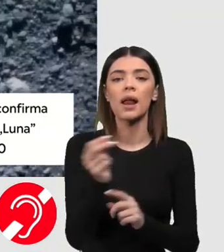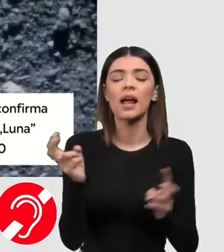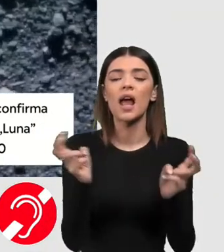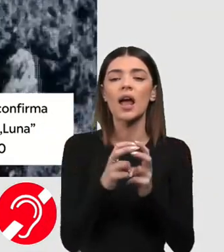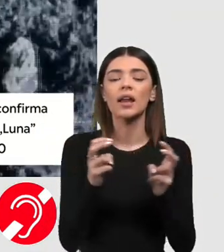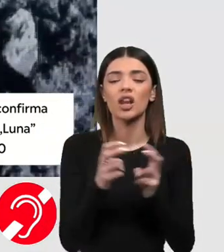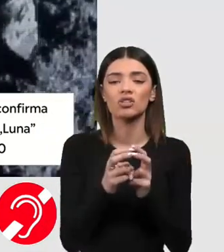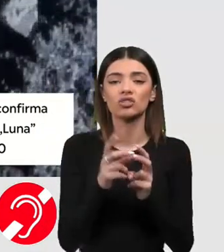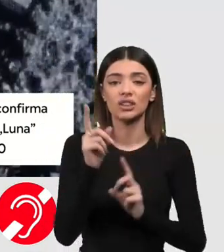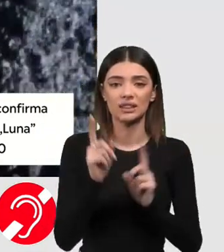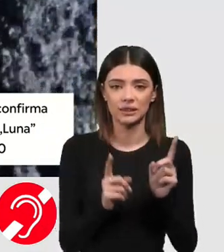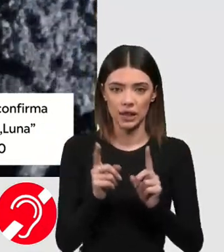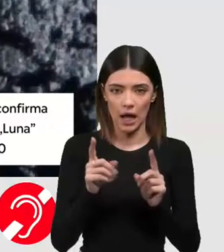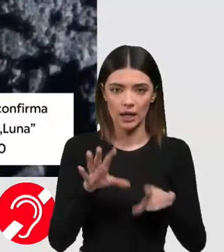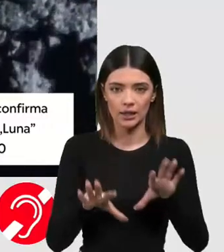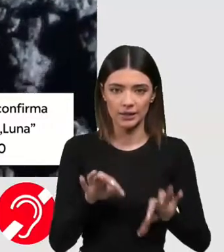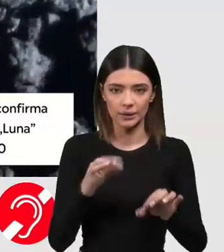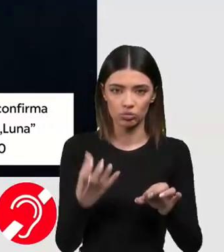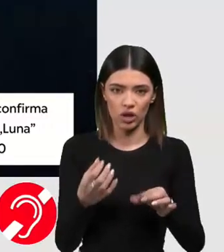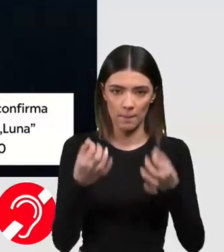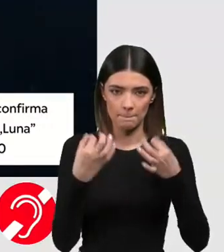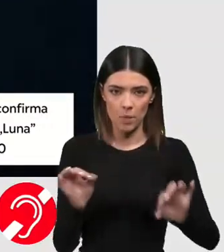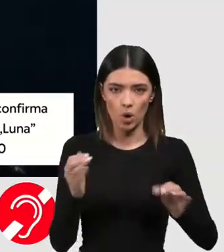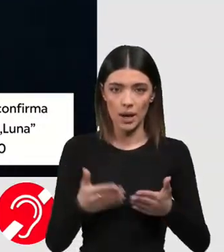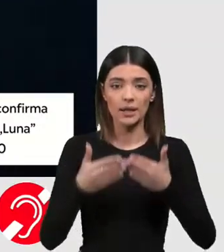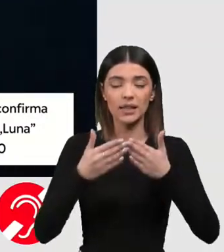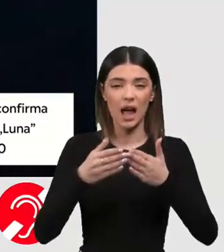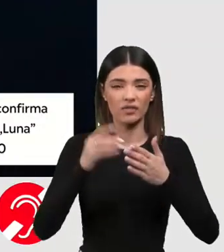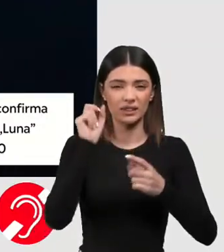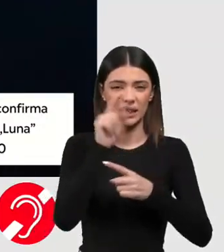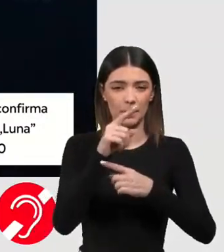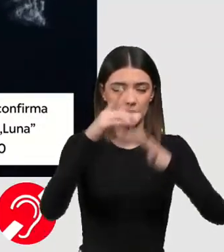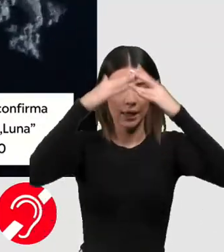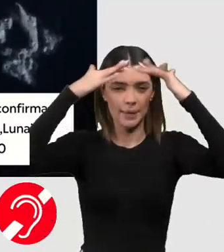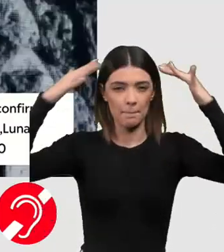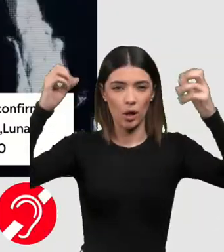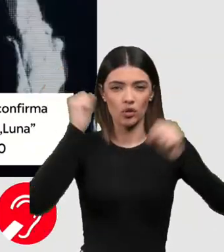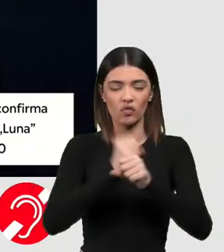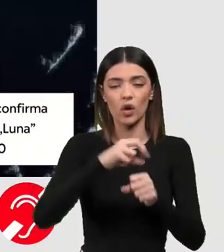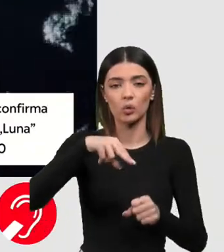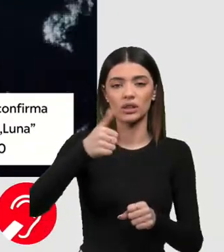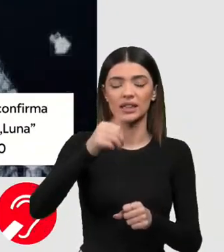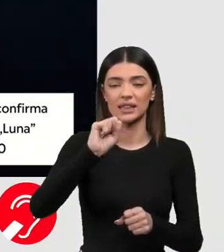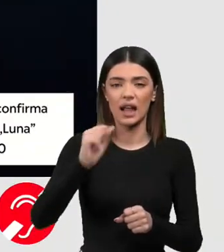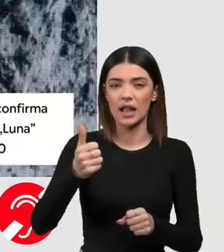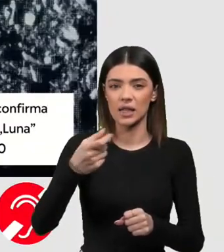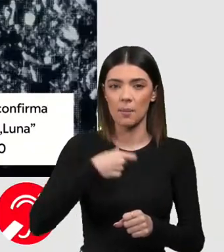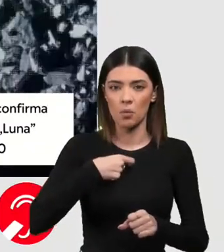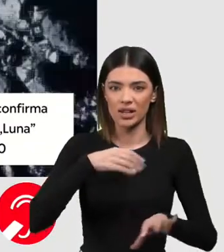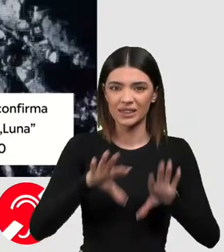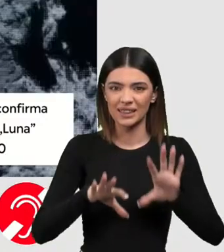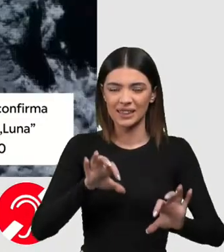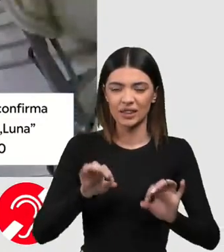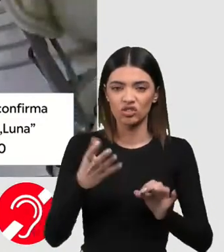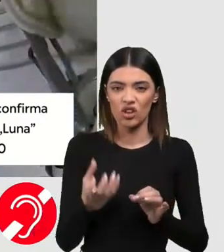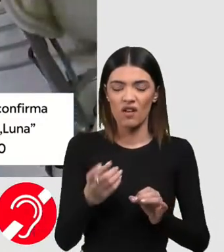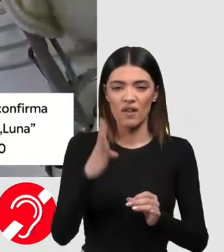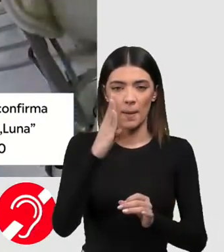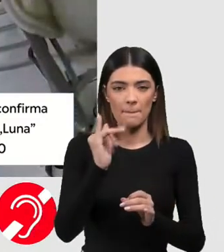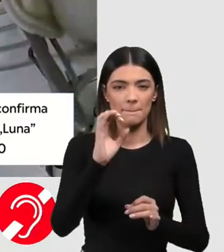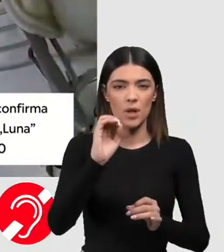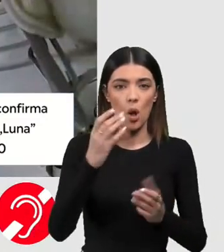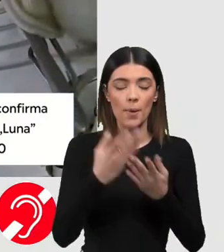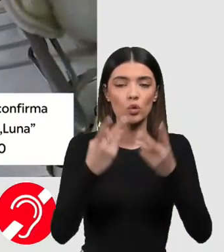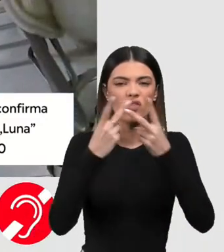geotermale. Dacă însă instrumentele sofisticate ale navei Clipper, dezvoltate de NASA, vor detecta semnăturile biochimice ale